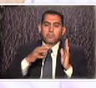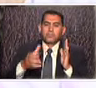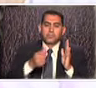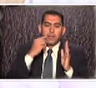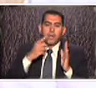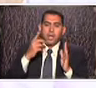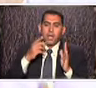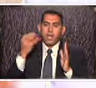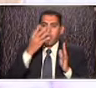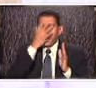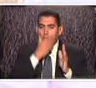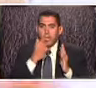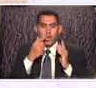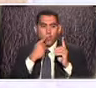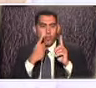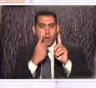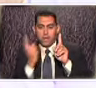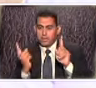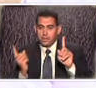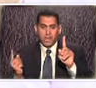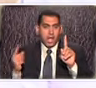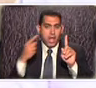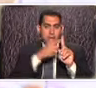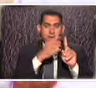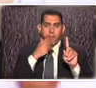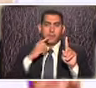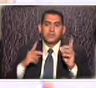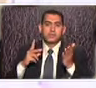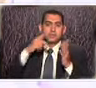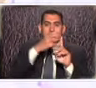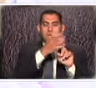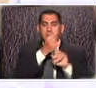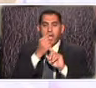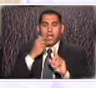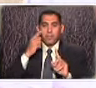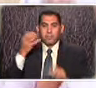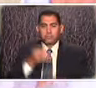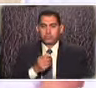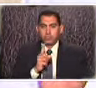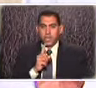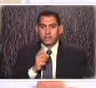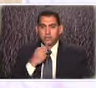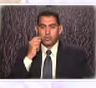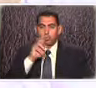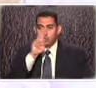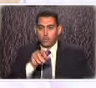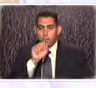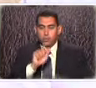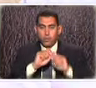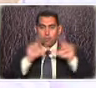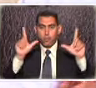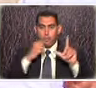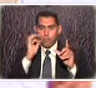قذره نعم كما ان الغايه لا تبرر الوسيله لسؤالك سؤالك جدا مباشر ومهم